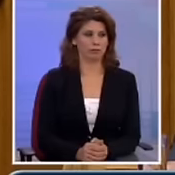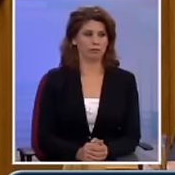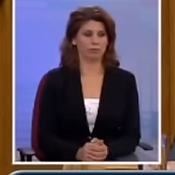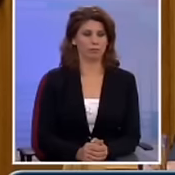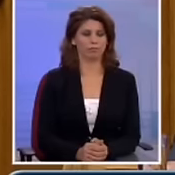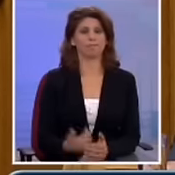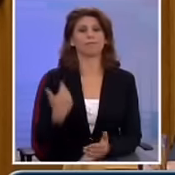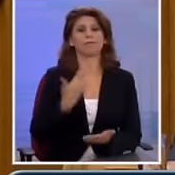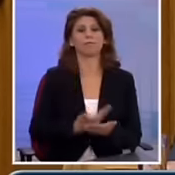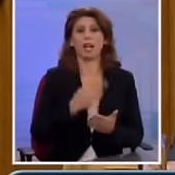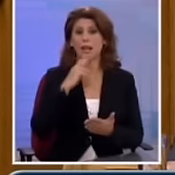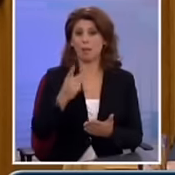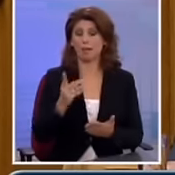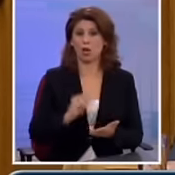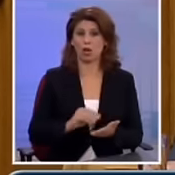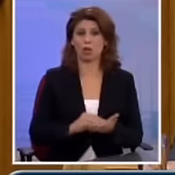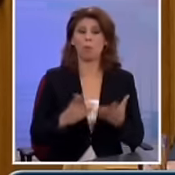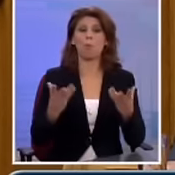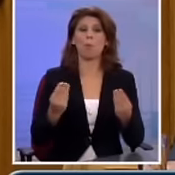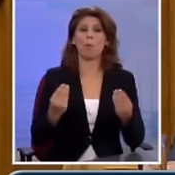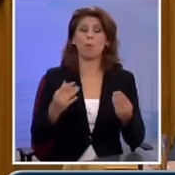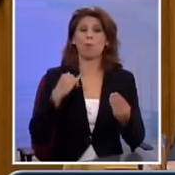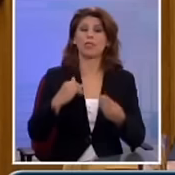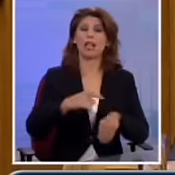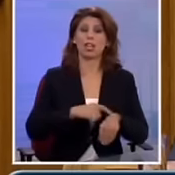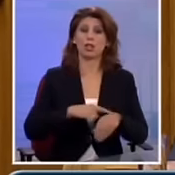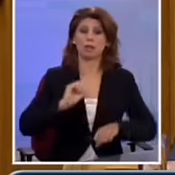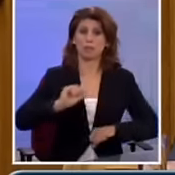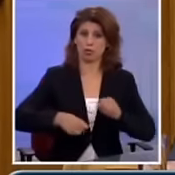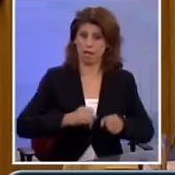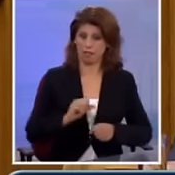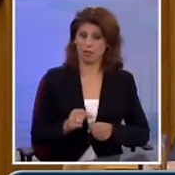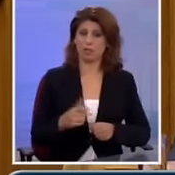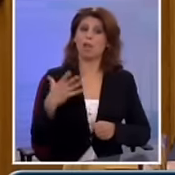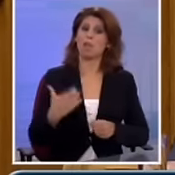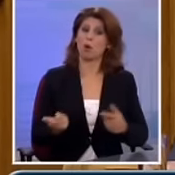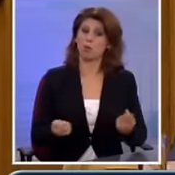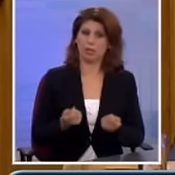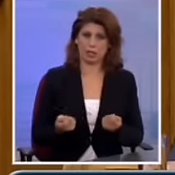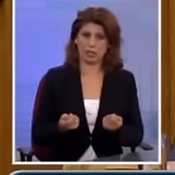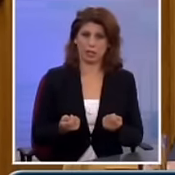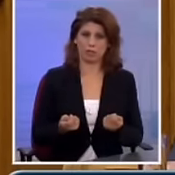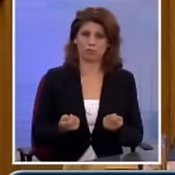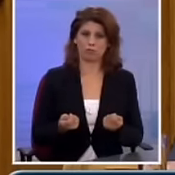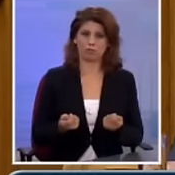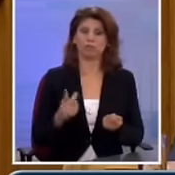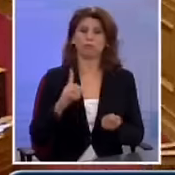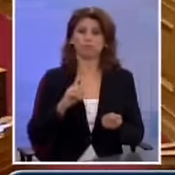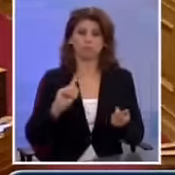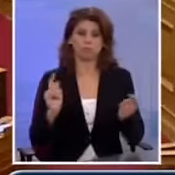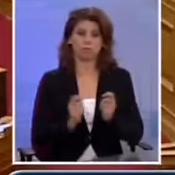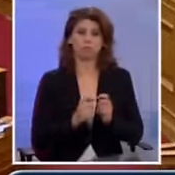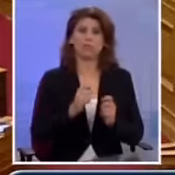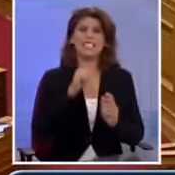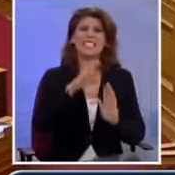Καλούμαστε να απαντήσουμε επίσης στις πολλαπλές διαχρονικές προσπάθειες που έχουν γίνει για να συνταγματοποιηθεί η